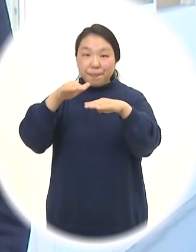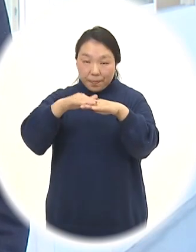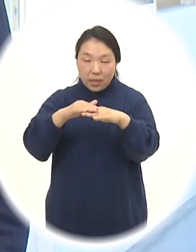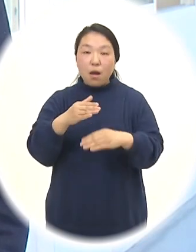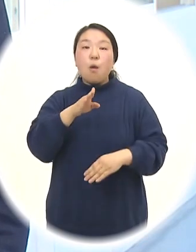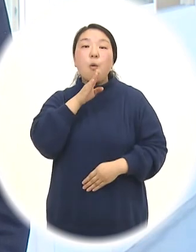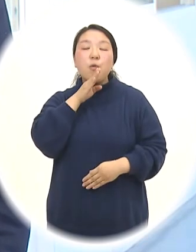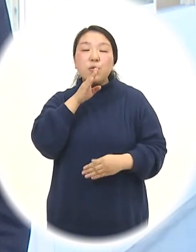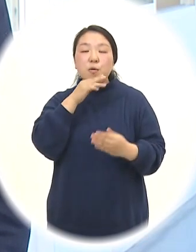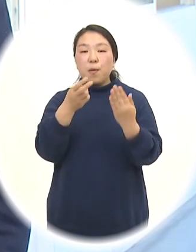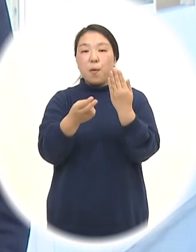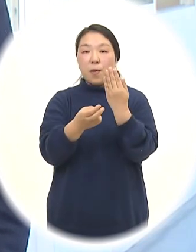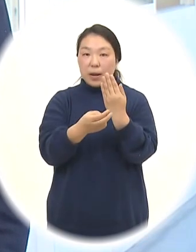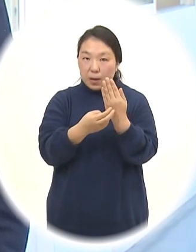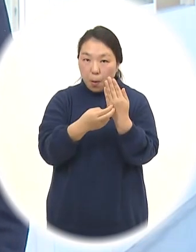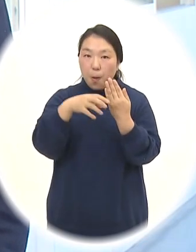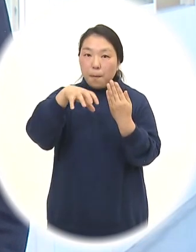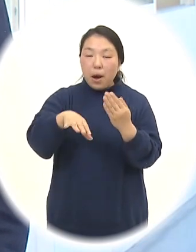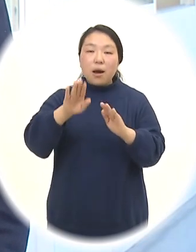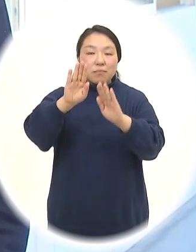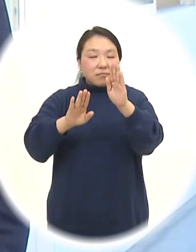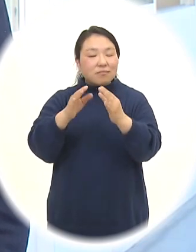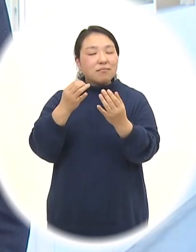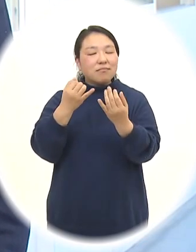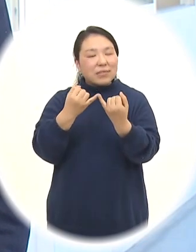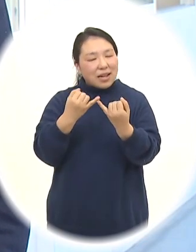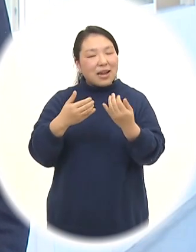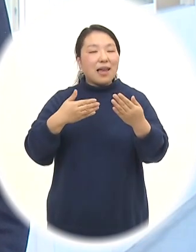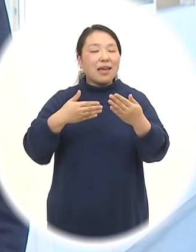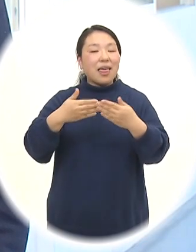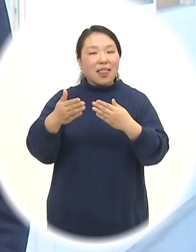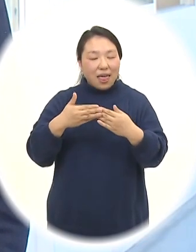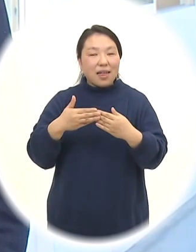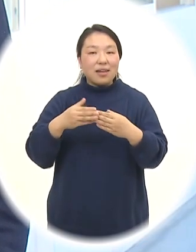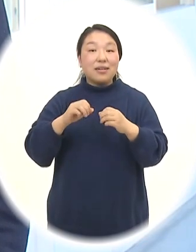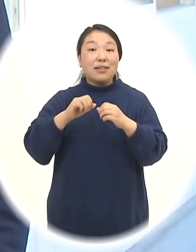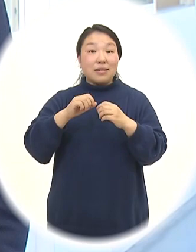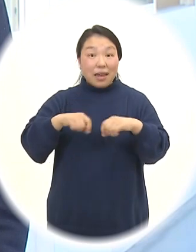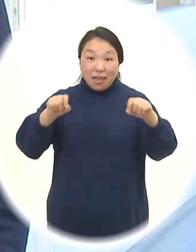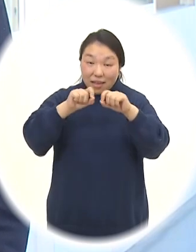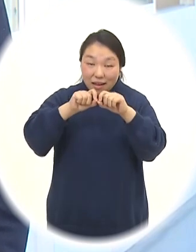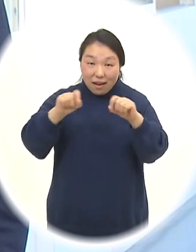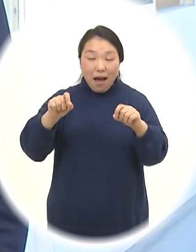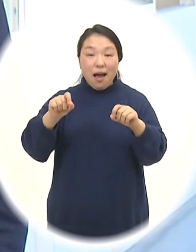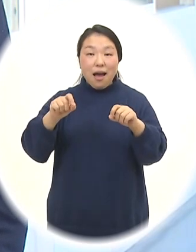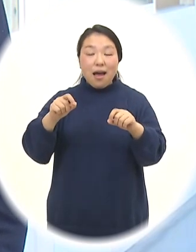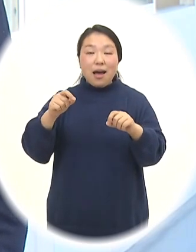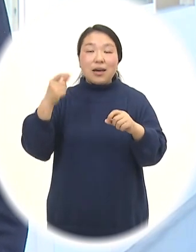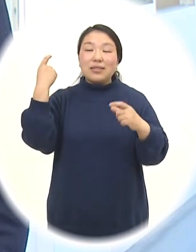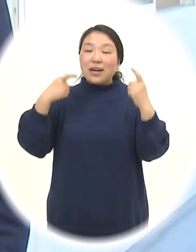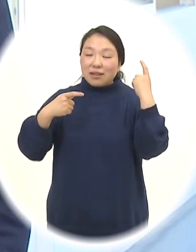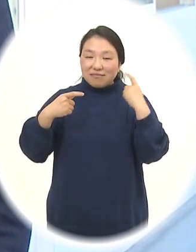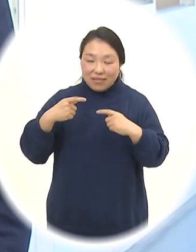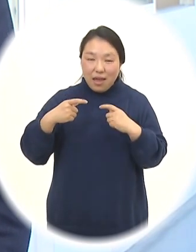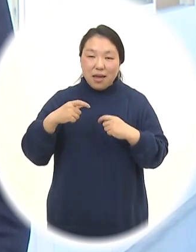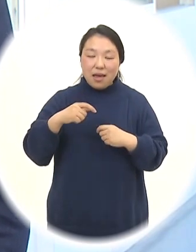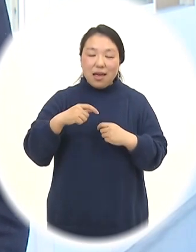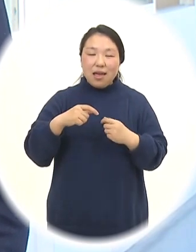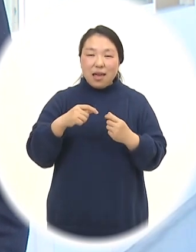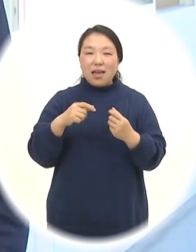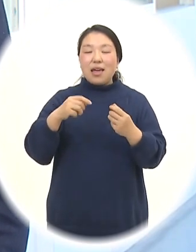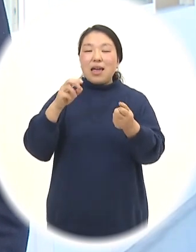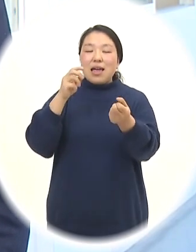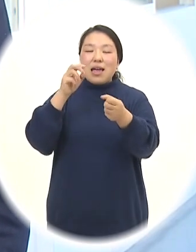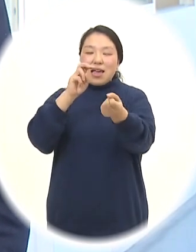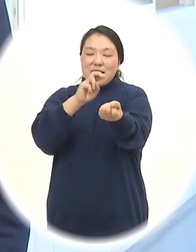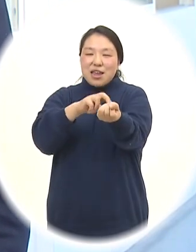こうステージが上がることにより医療の現場に近い体験を一緒にして医療の道を進んでいく生徒を増やしたい